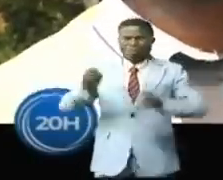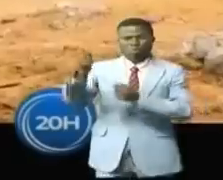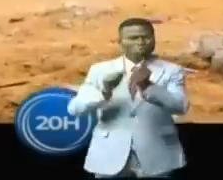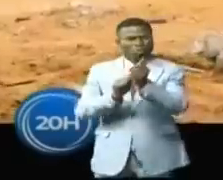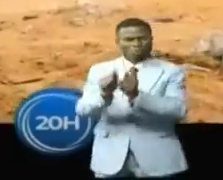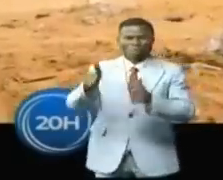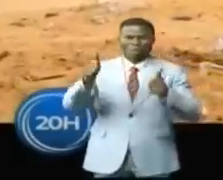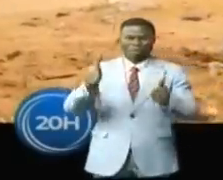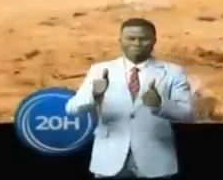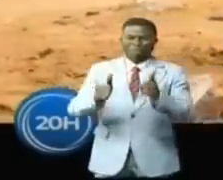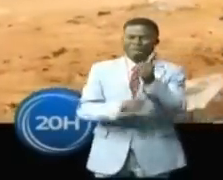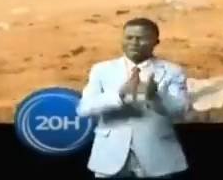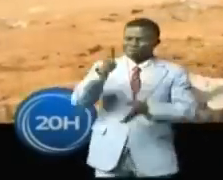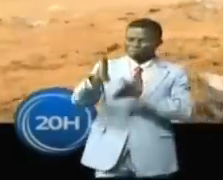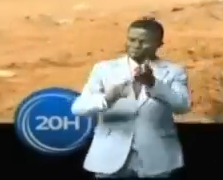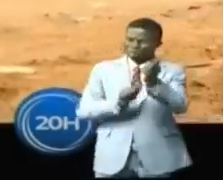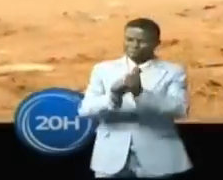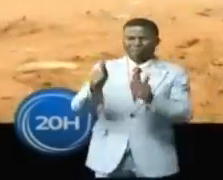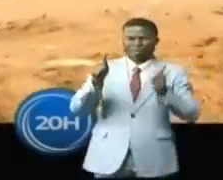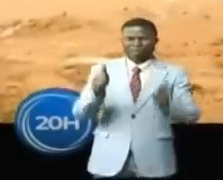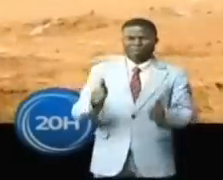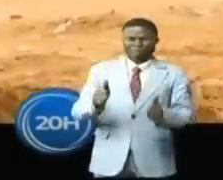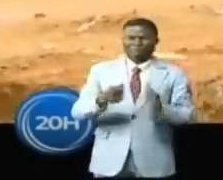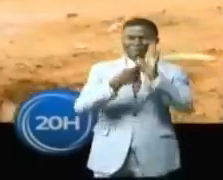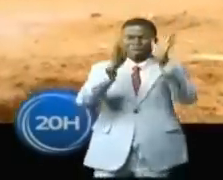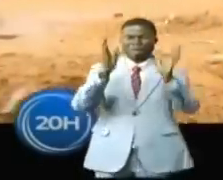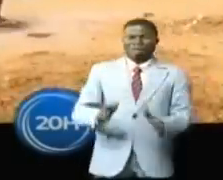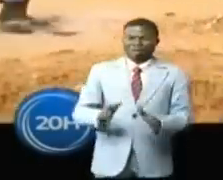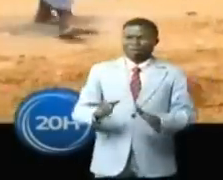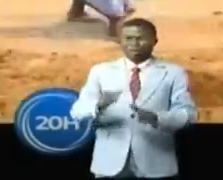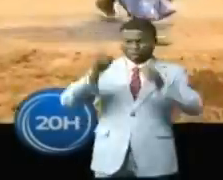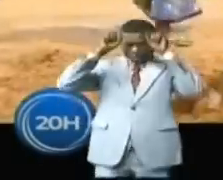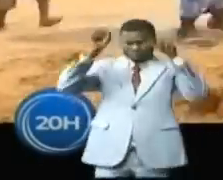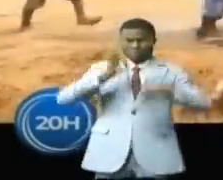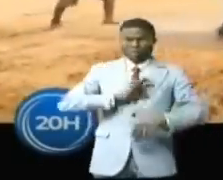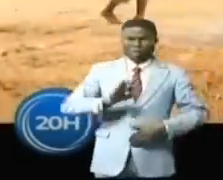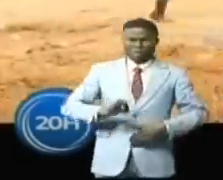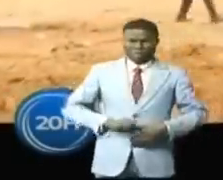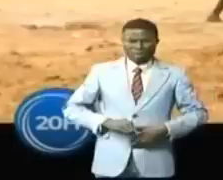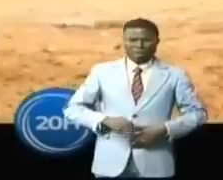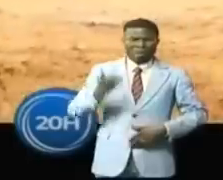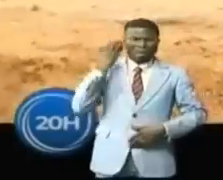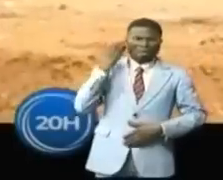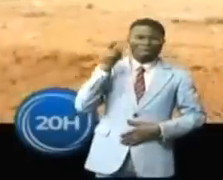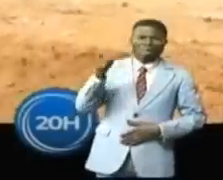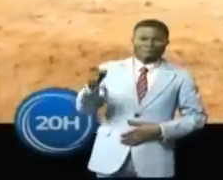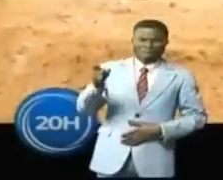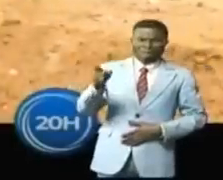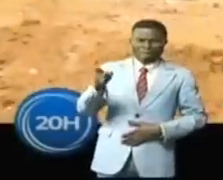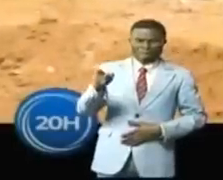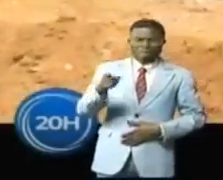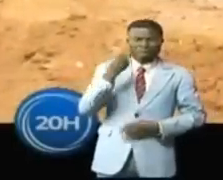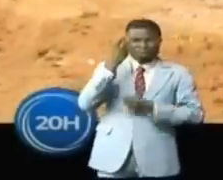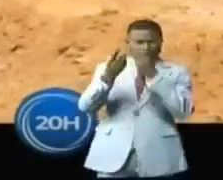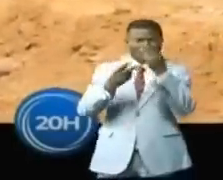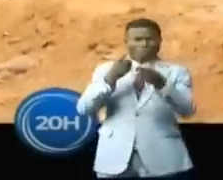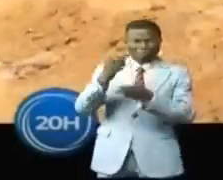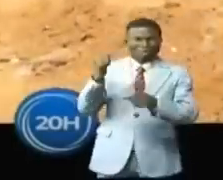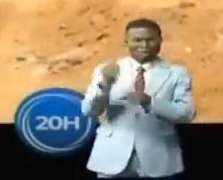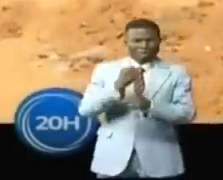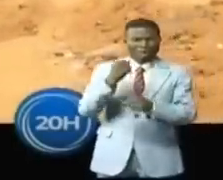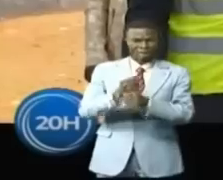donne l'avantage de continuer les travaux. Le représentant personnel du chef de l'État, Yannick Moutadila, a inspecté les